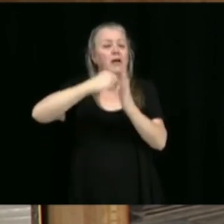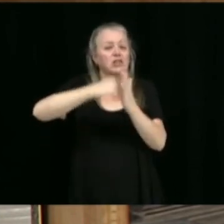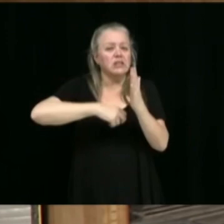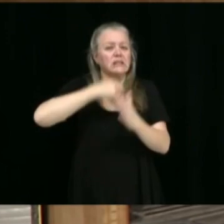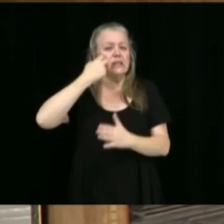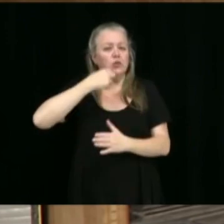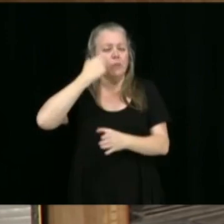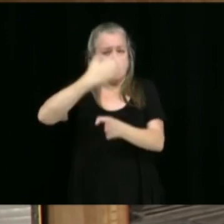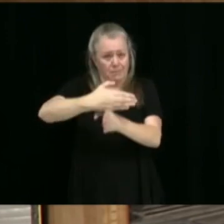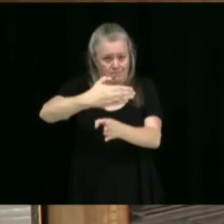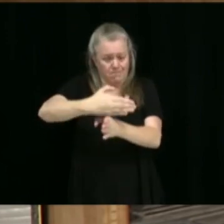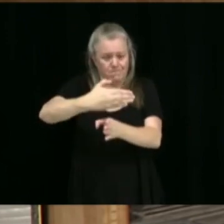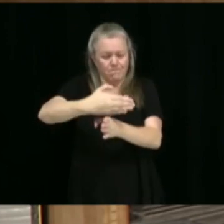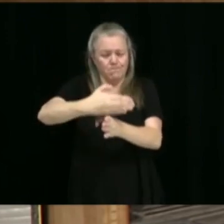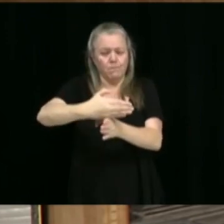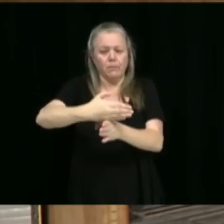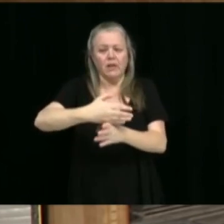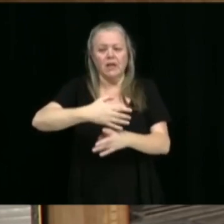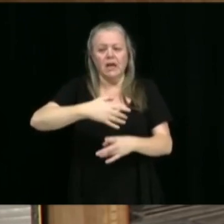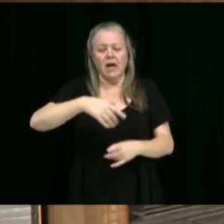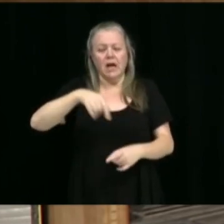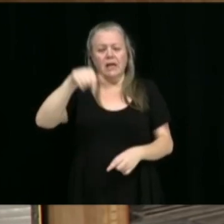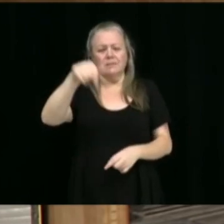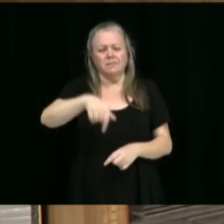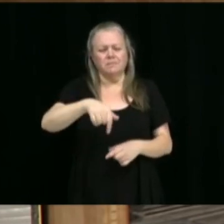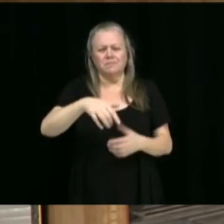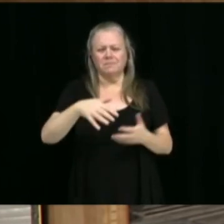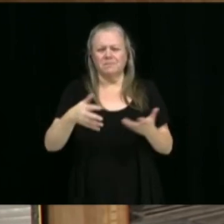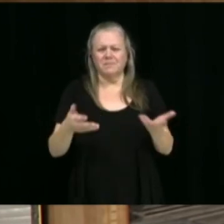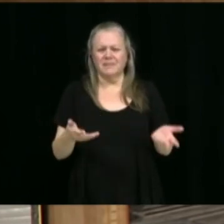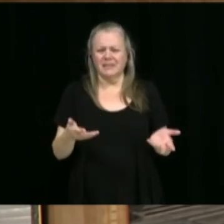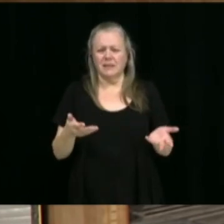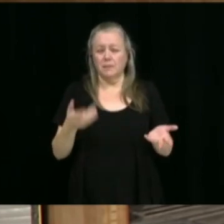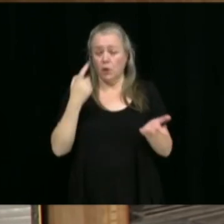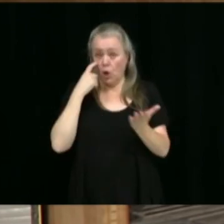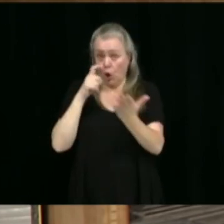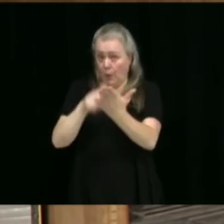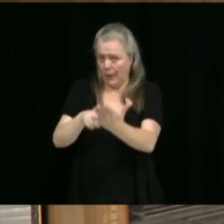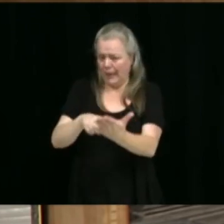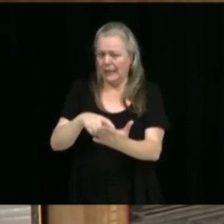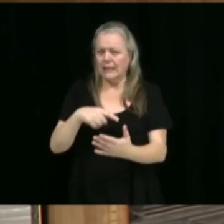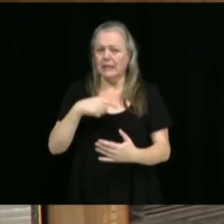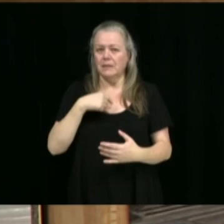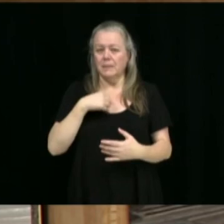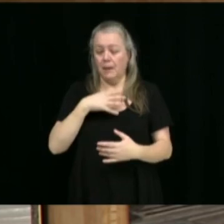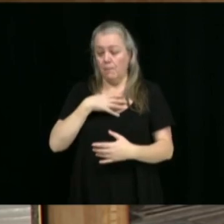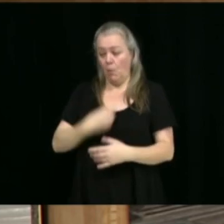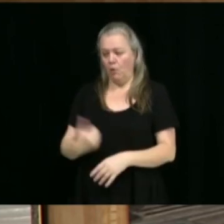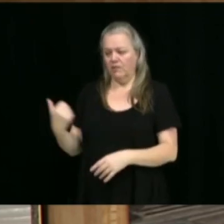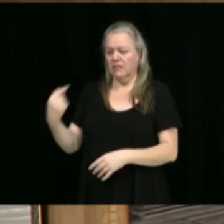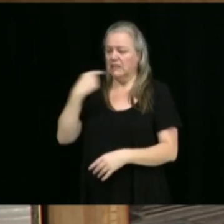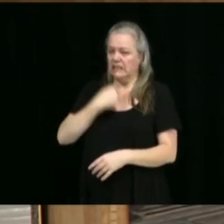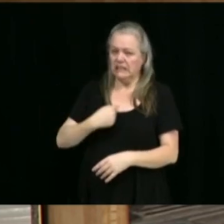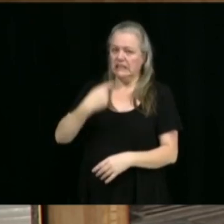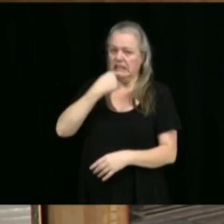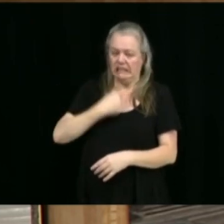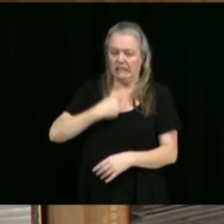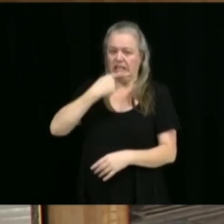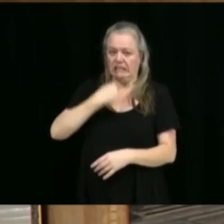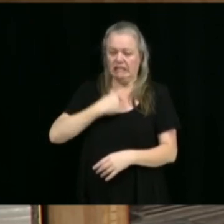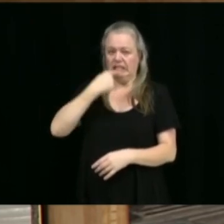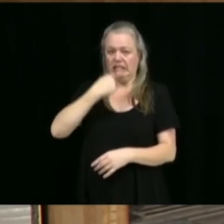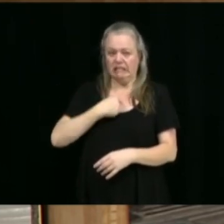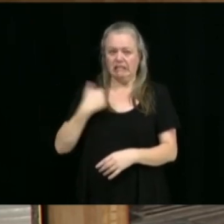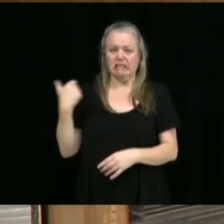Saint-Hubert, là, l'intersection du lac. Dans le fond, je l'ai remarqué moi-même, puis mon fils n'arrête pas de me le dire à plusieurs